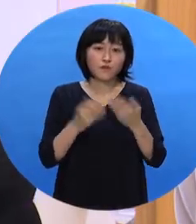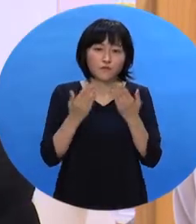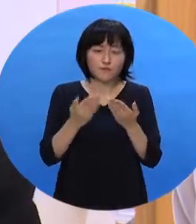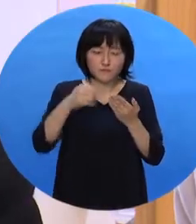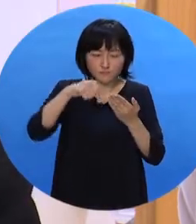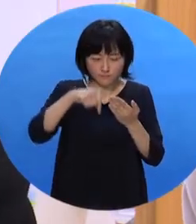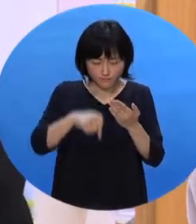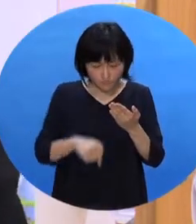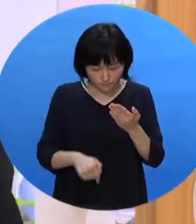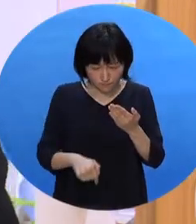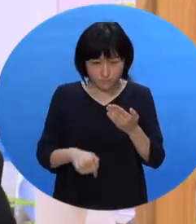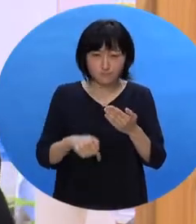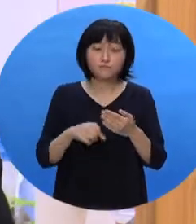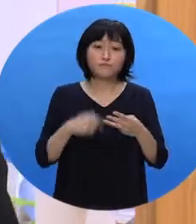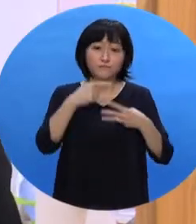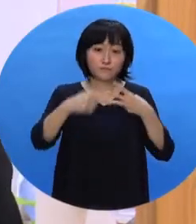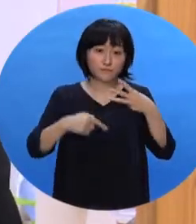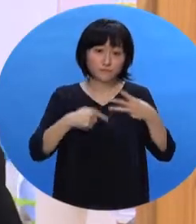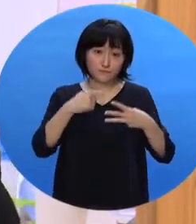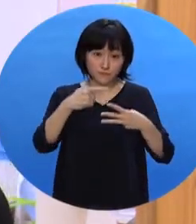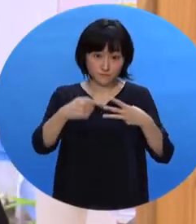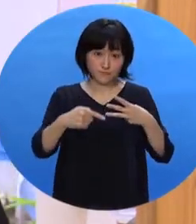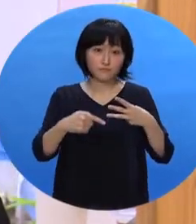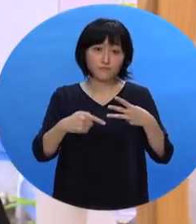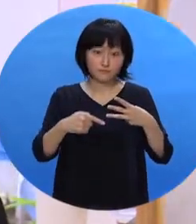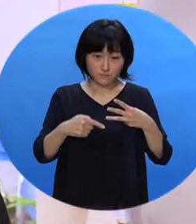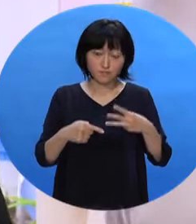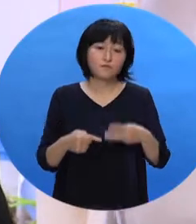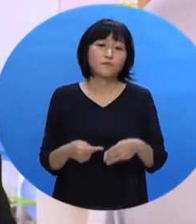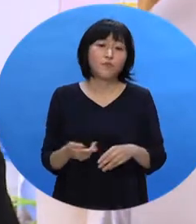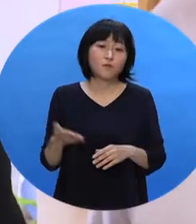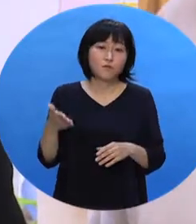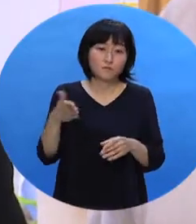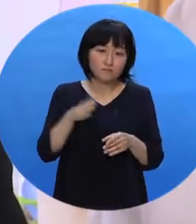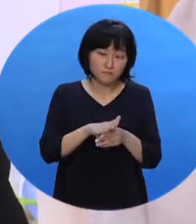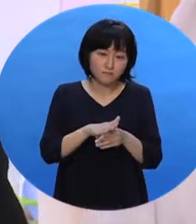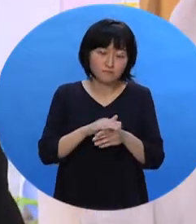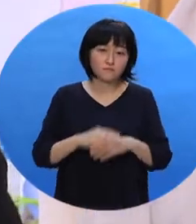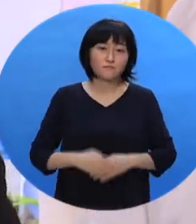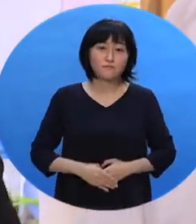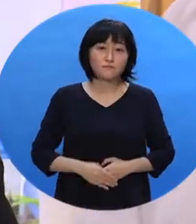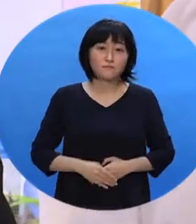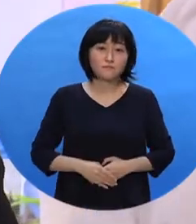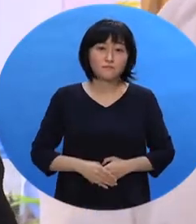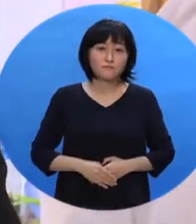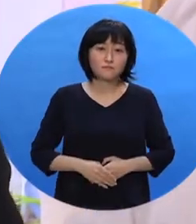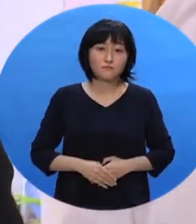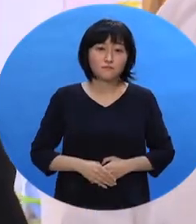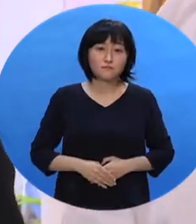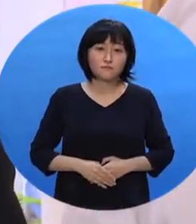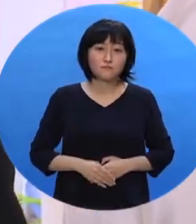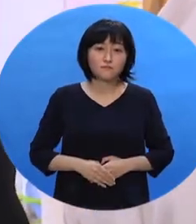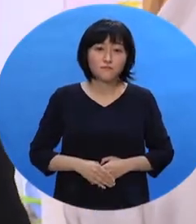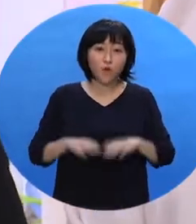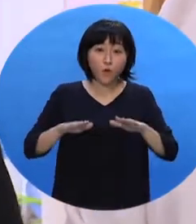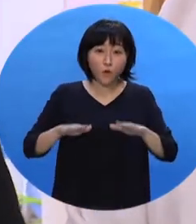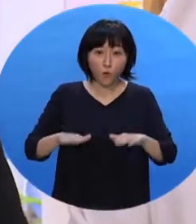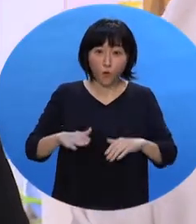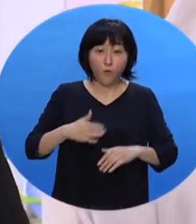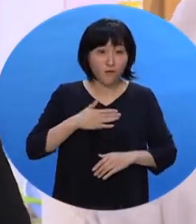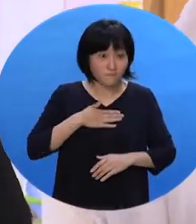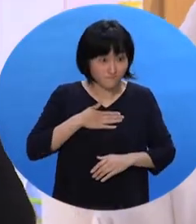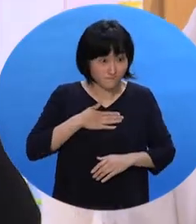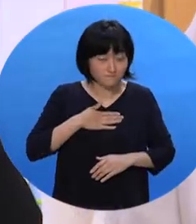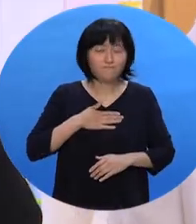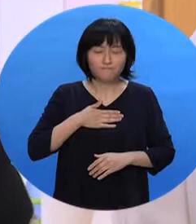深く考える、深い学び、とことん突き詰めていきましょう、そういう方向性を打ち出したんです。今日は